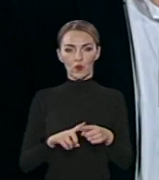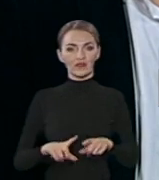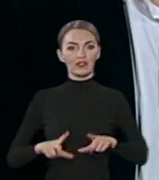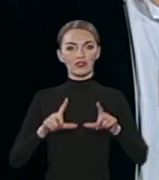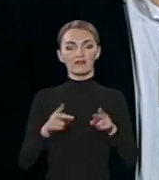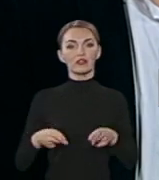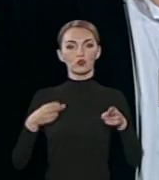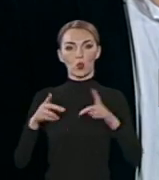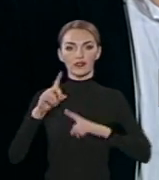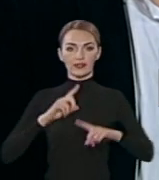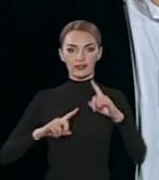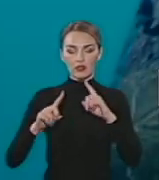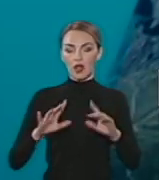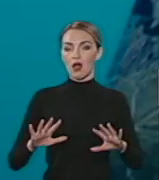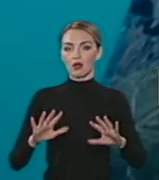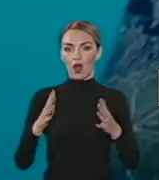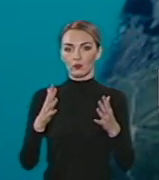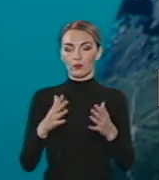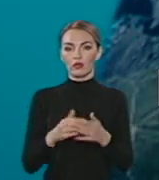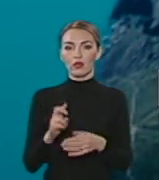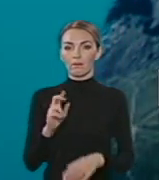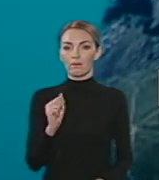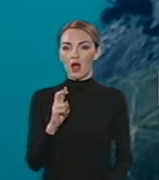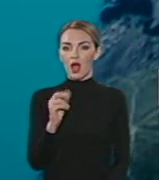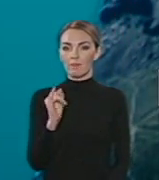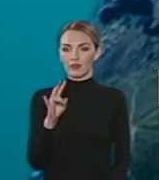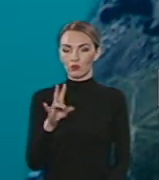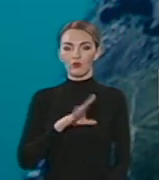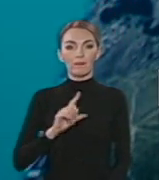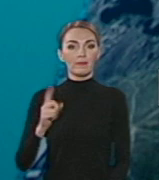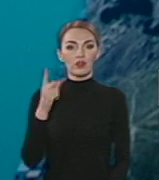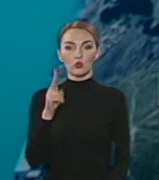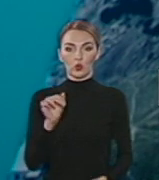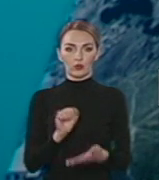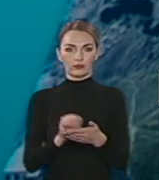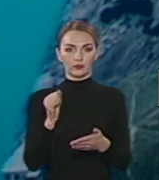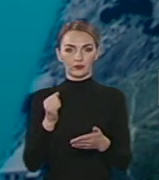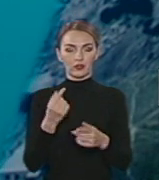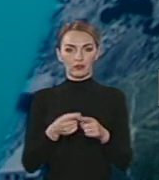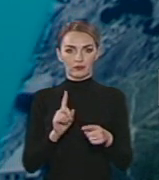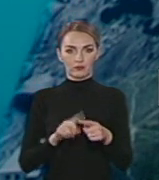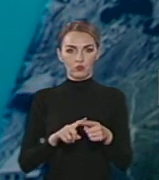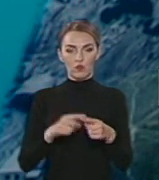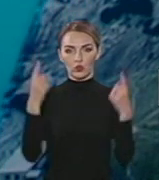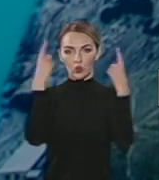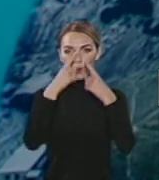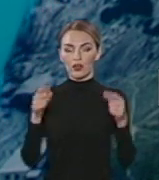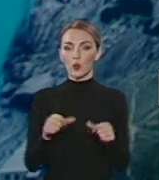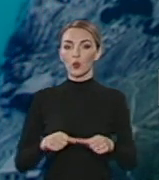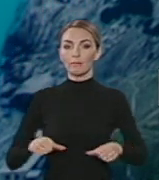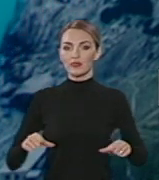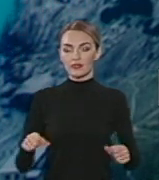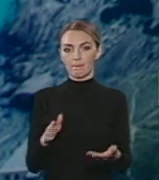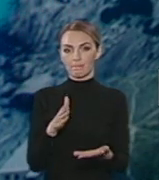виїзного засідання, раптом Борис Бабін, він був перший, хто опублікував це повідомлення, що ця комісія